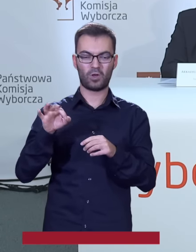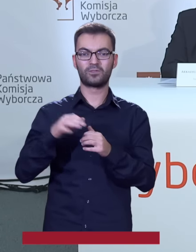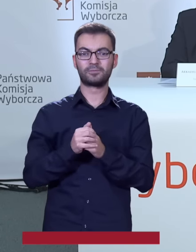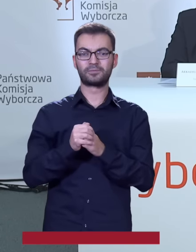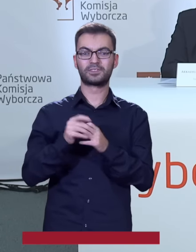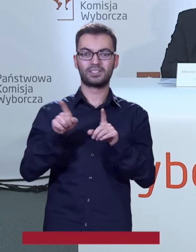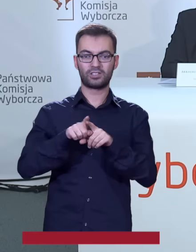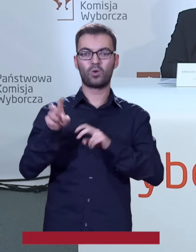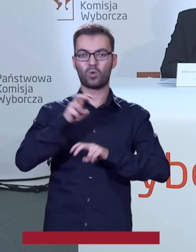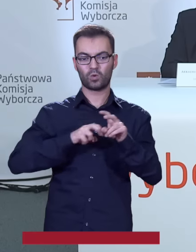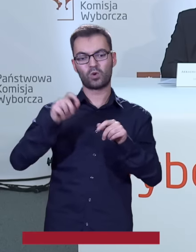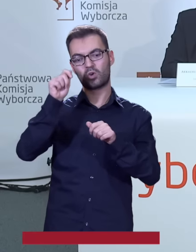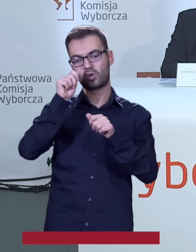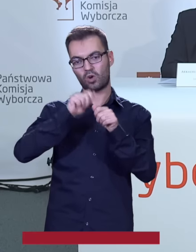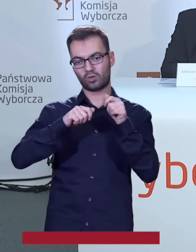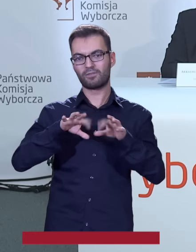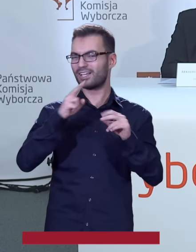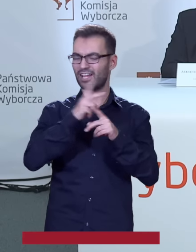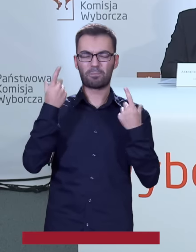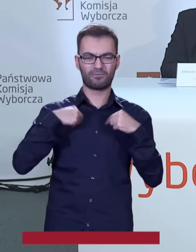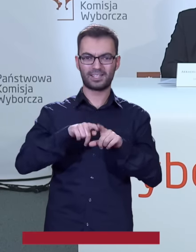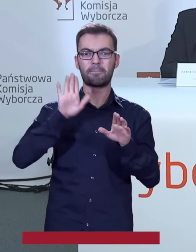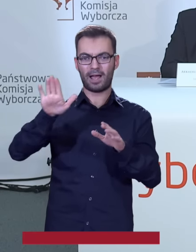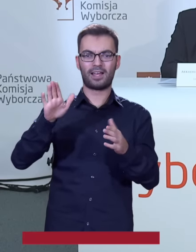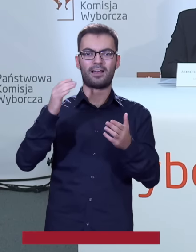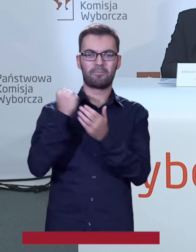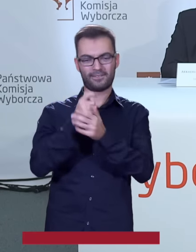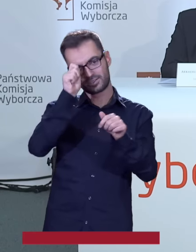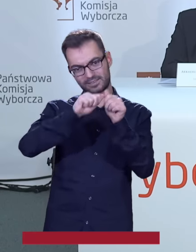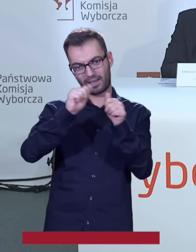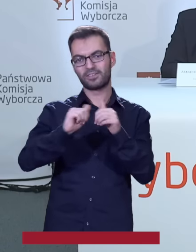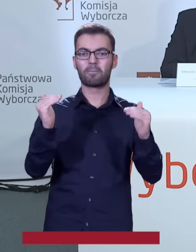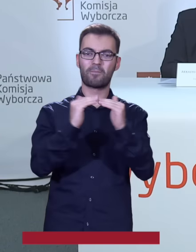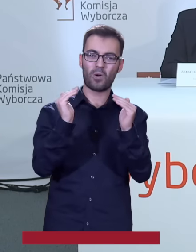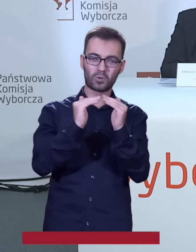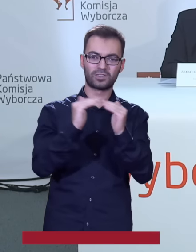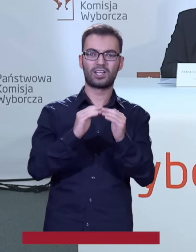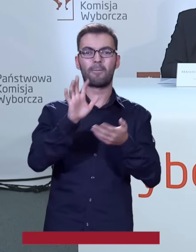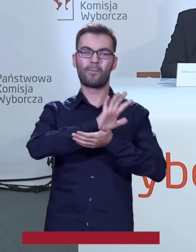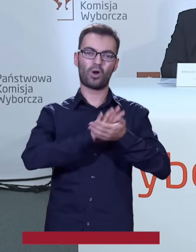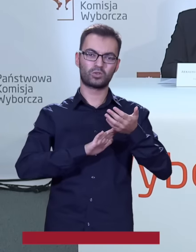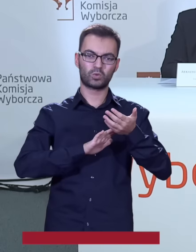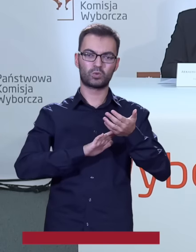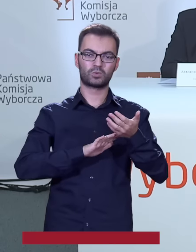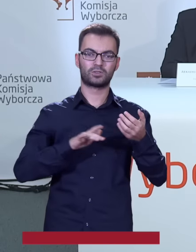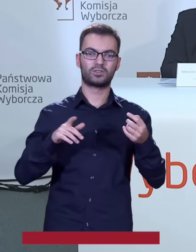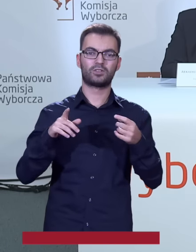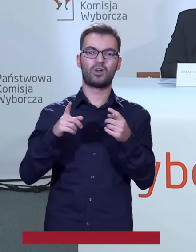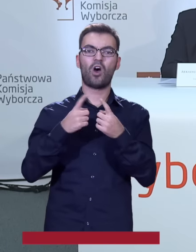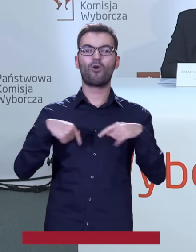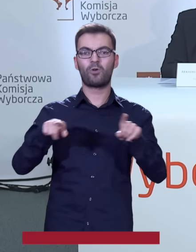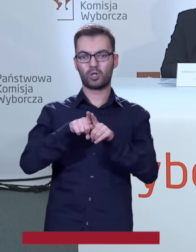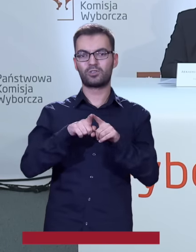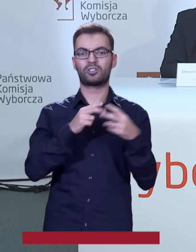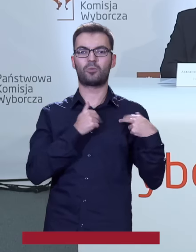członkowie Ruchu Kontroli Wyborów będą mogli sprawdzić i porównać z protokołami obwodowych komisji